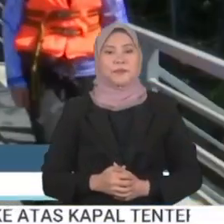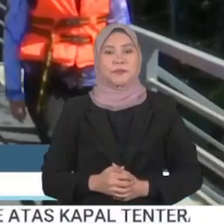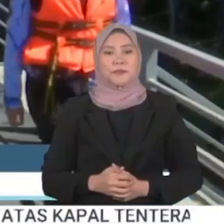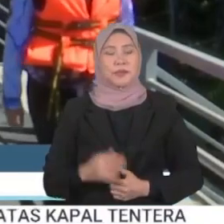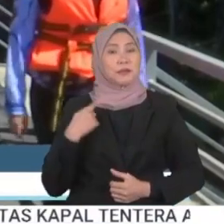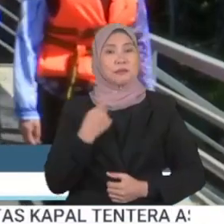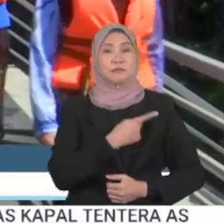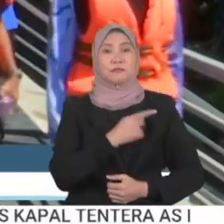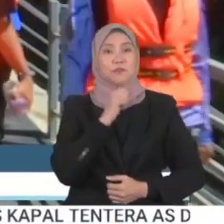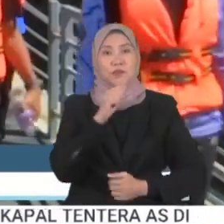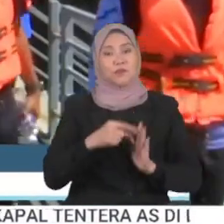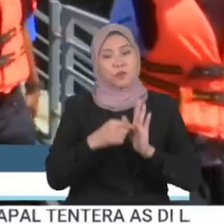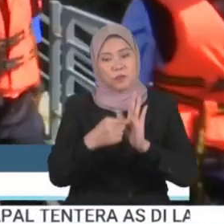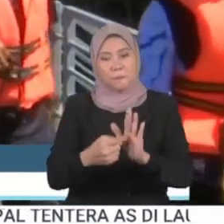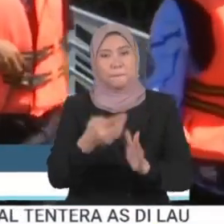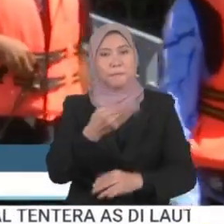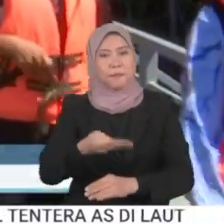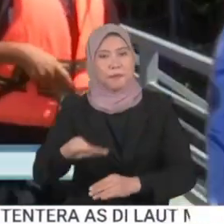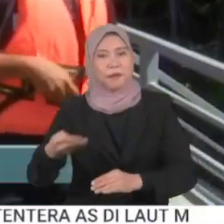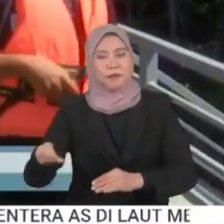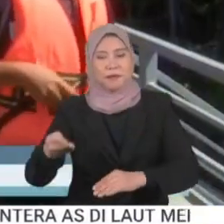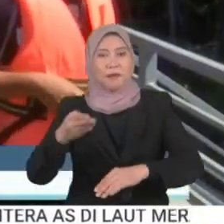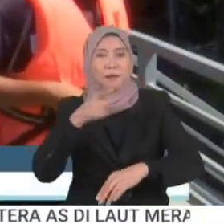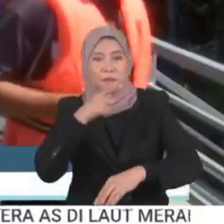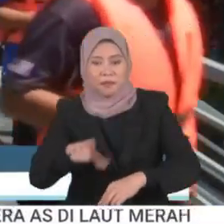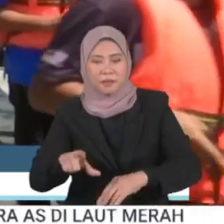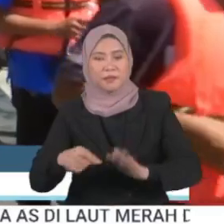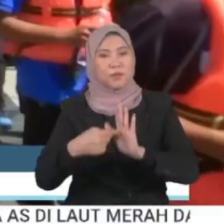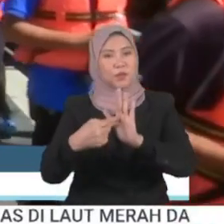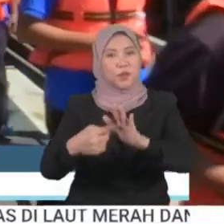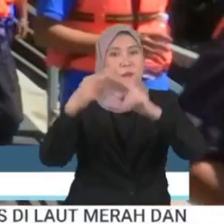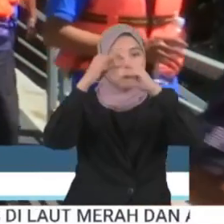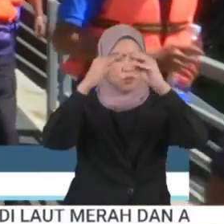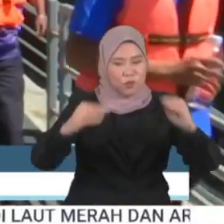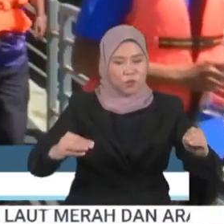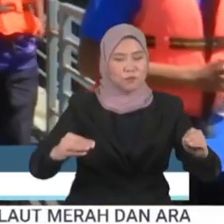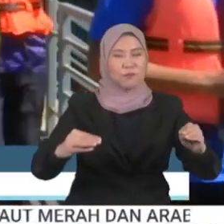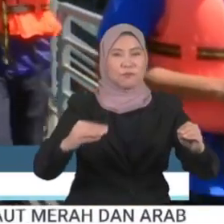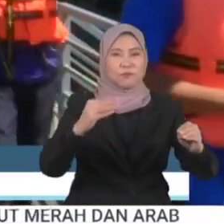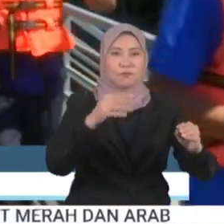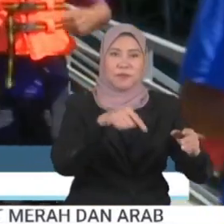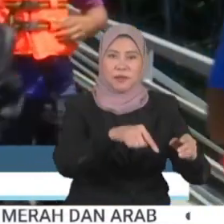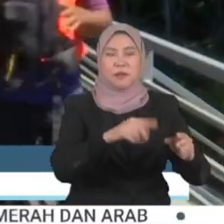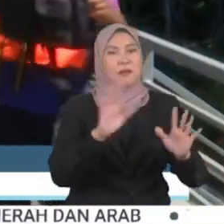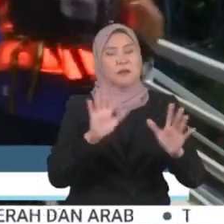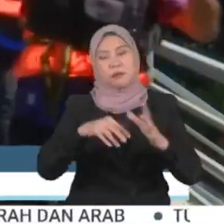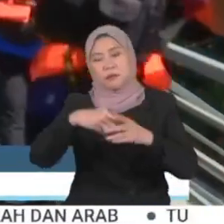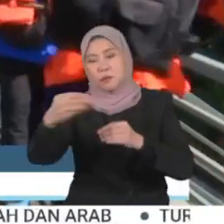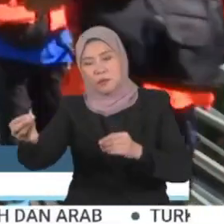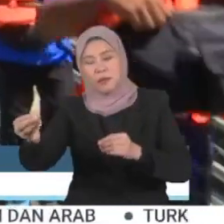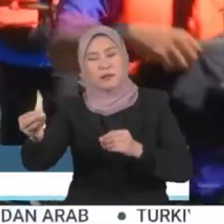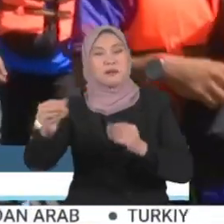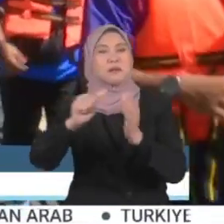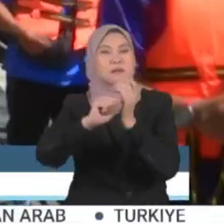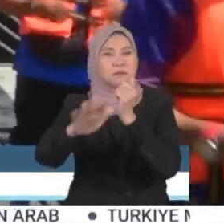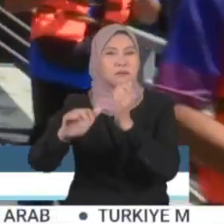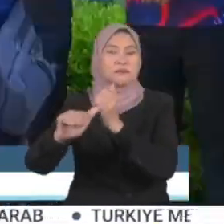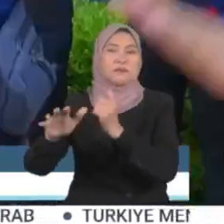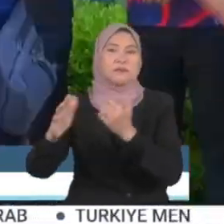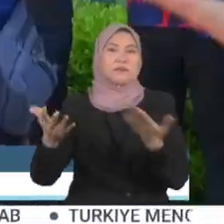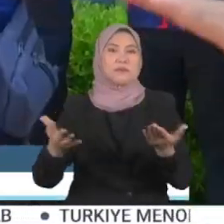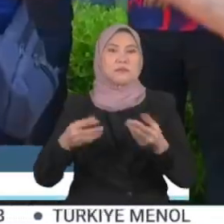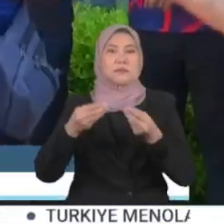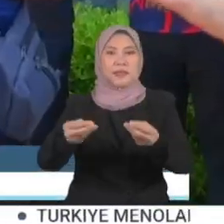mempamerkan bangan ataupun koleksi artifak di muzium ah di muzium sajalah tapi kita ingin memberikan kesedaran dan juga